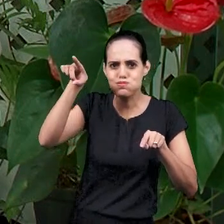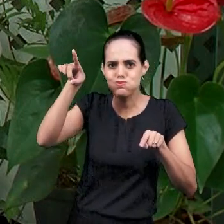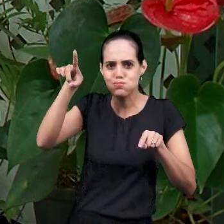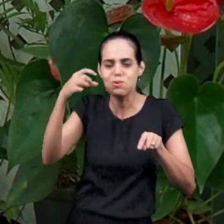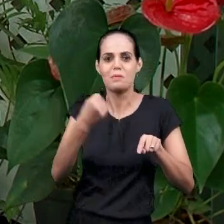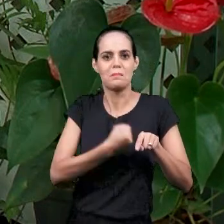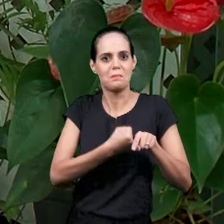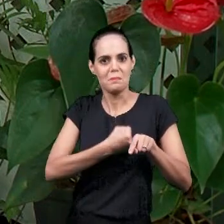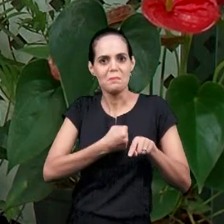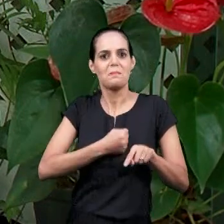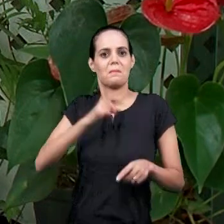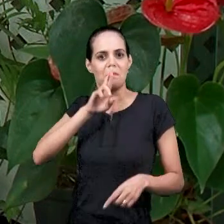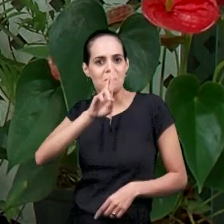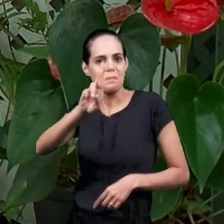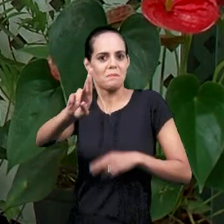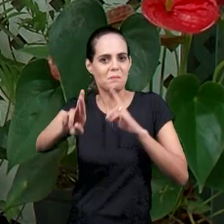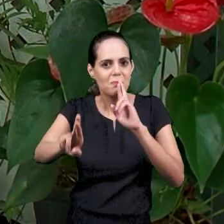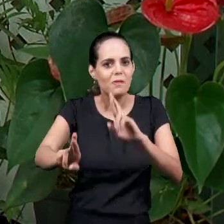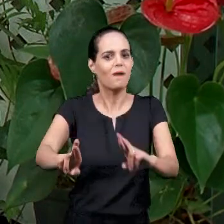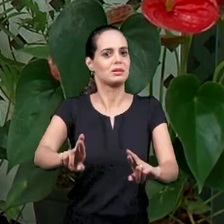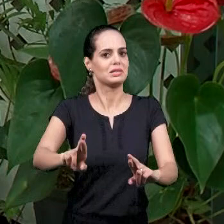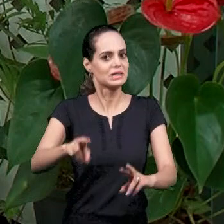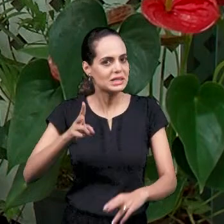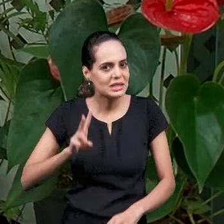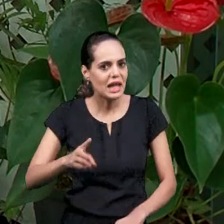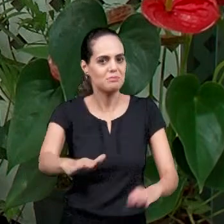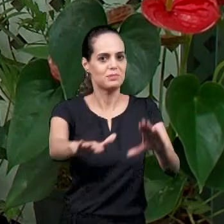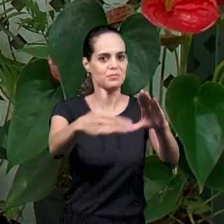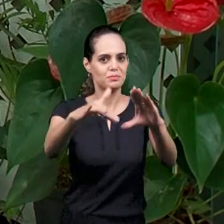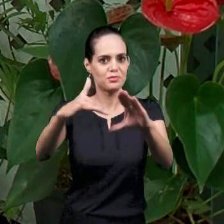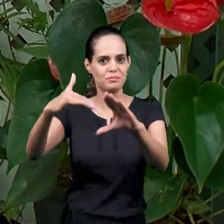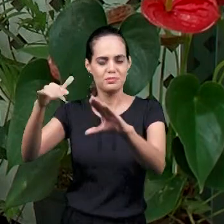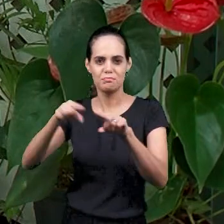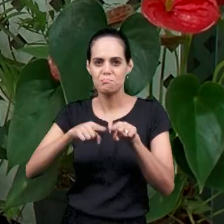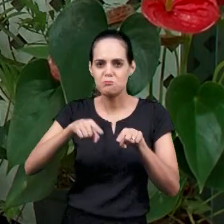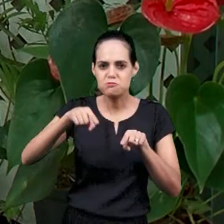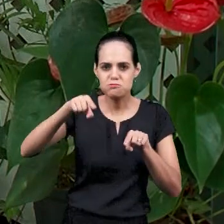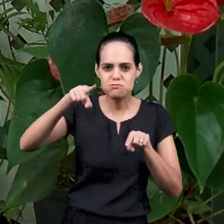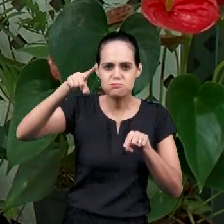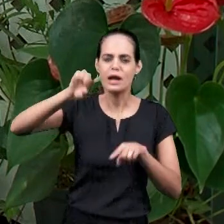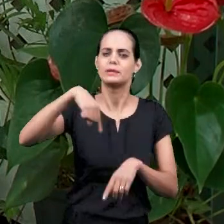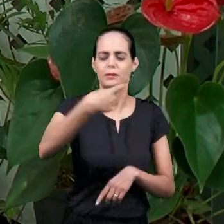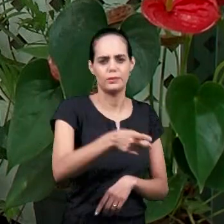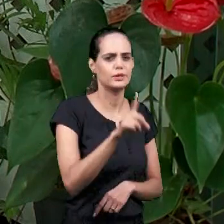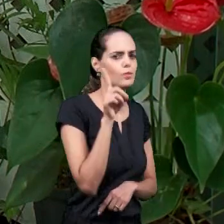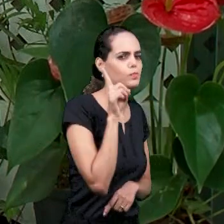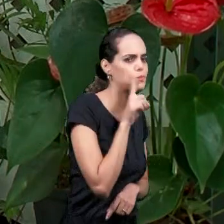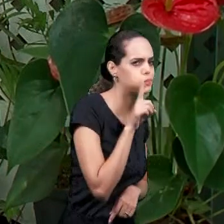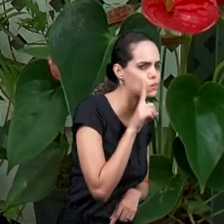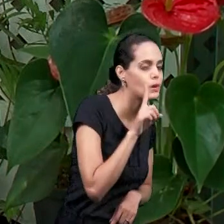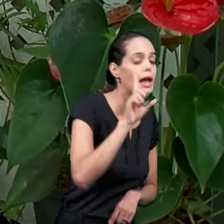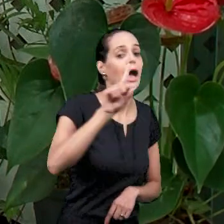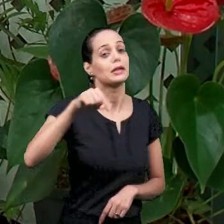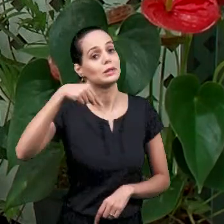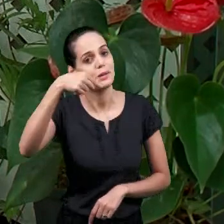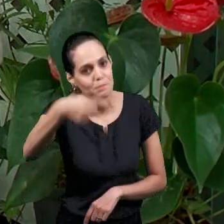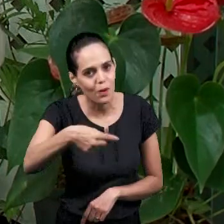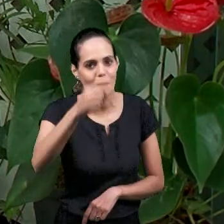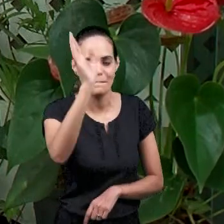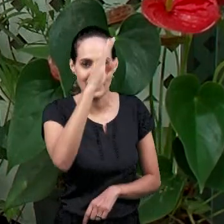d'une très grande contribution en Amérique, après les États-Unis et naturellement le